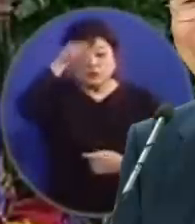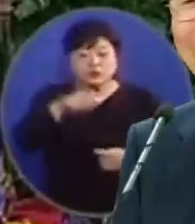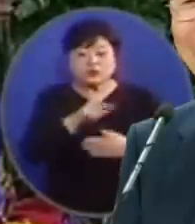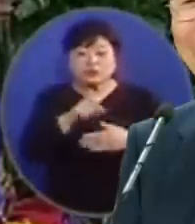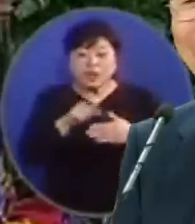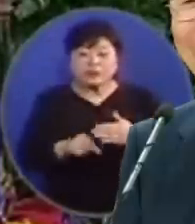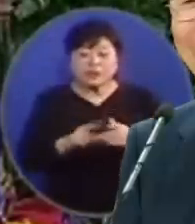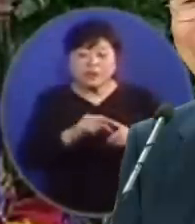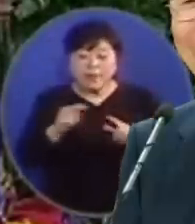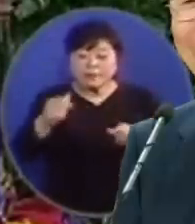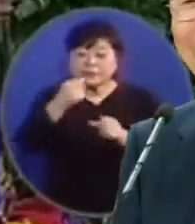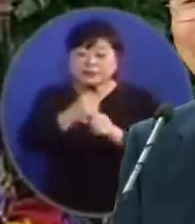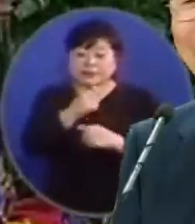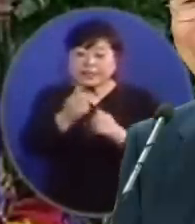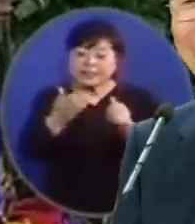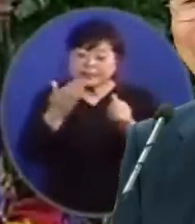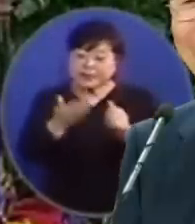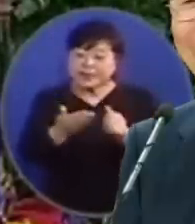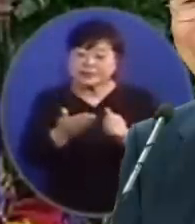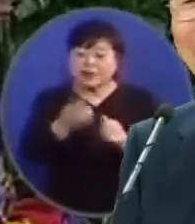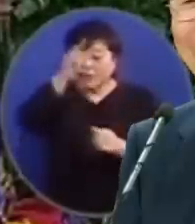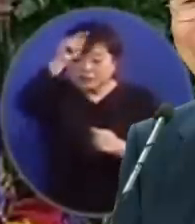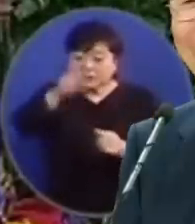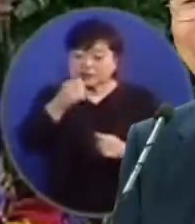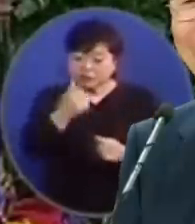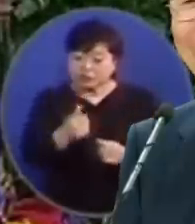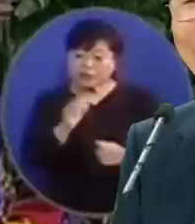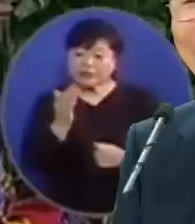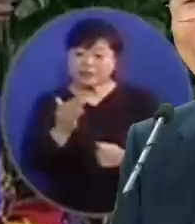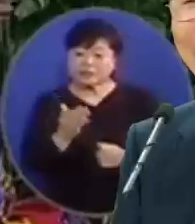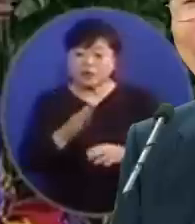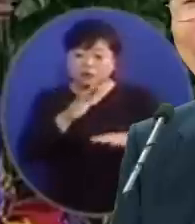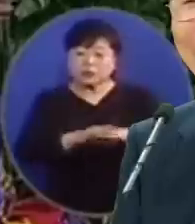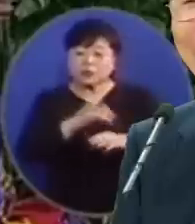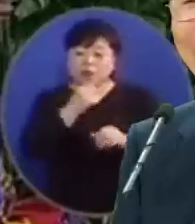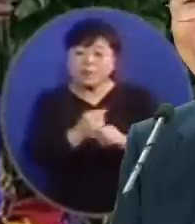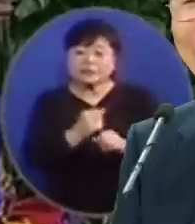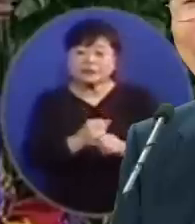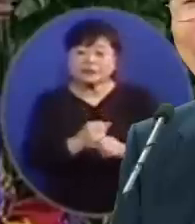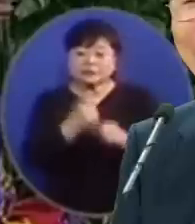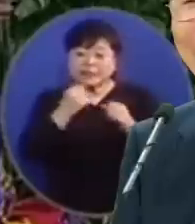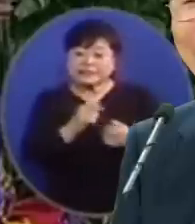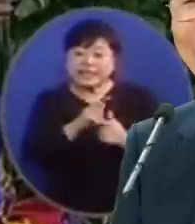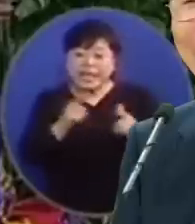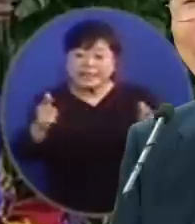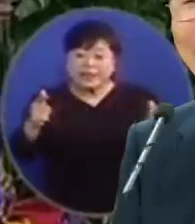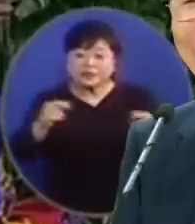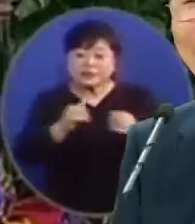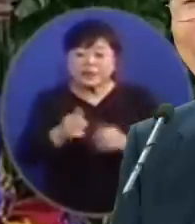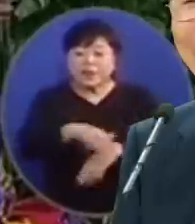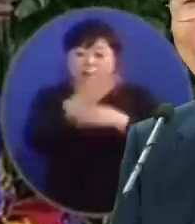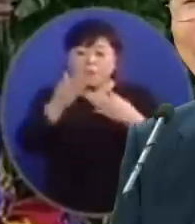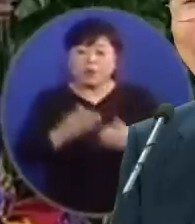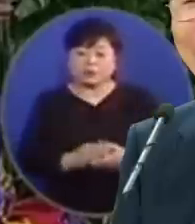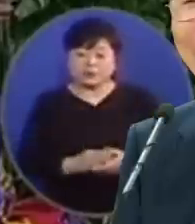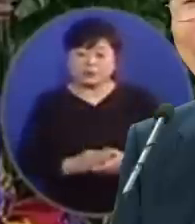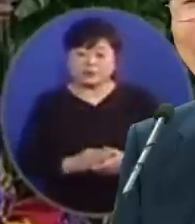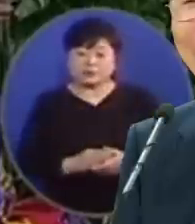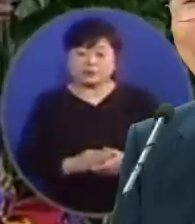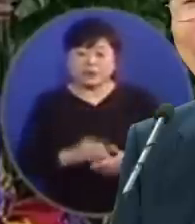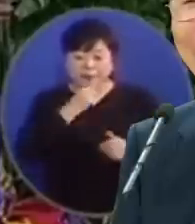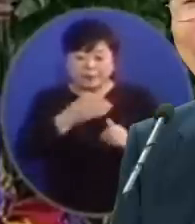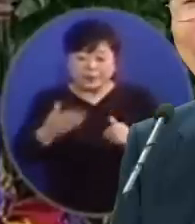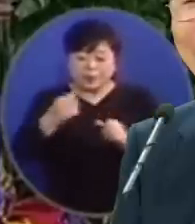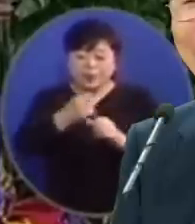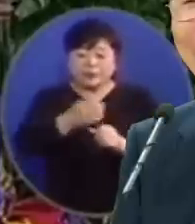가운데 있는 만물을 지으신 하나님께서는 천지의 주재이시니 손으로 지은 전에 계시지 아니하시고 인류의 모든 족속을 한